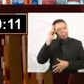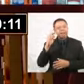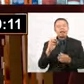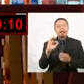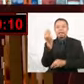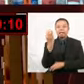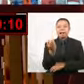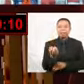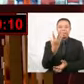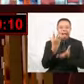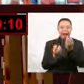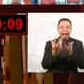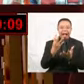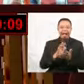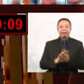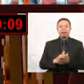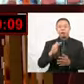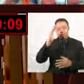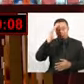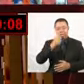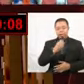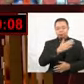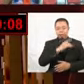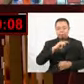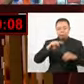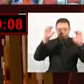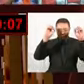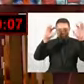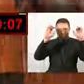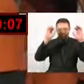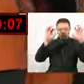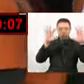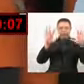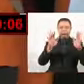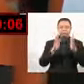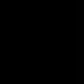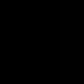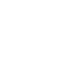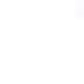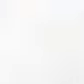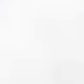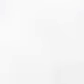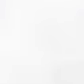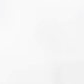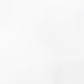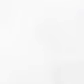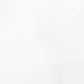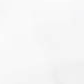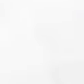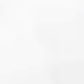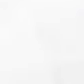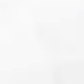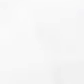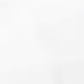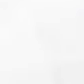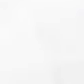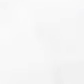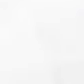menyala wab Taufik walhidayah wasalamualaikum warahmatullahi wabarakatuh for